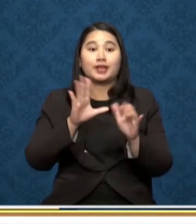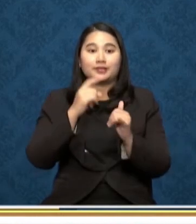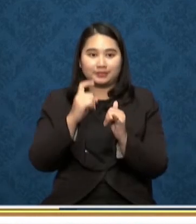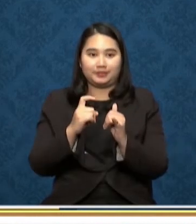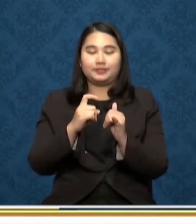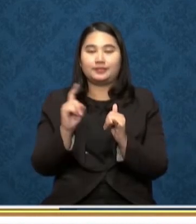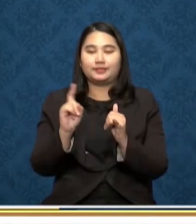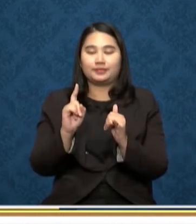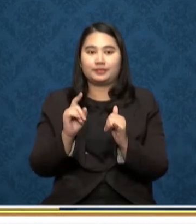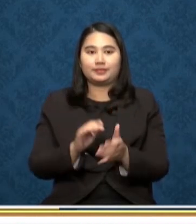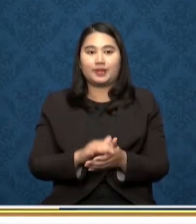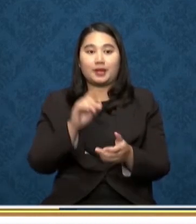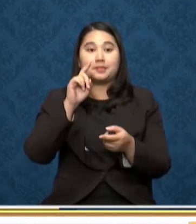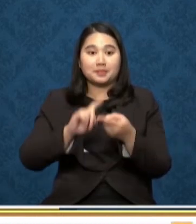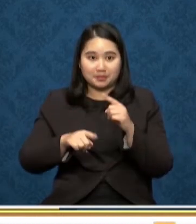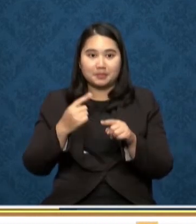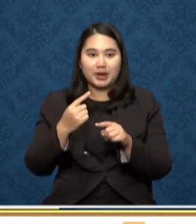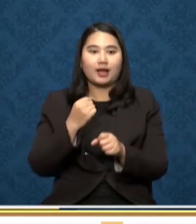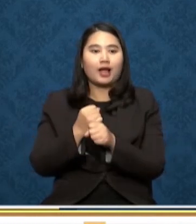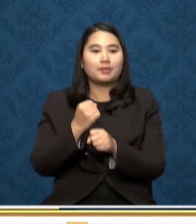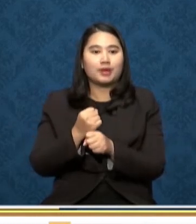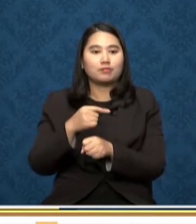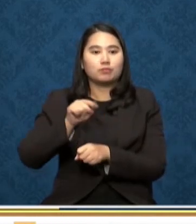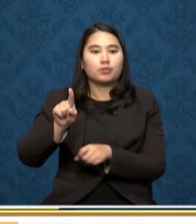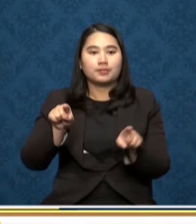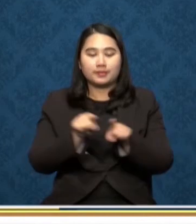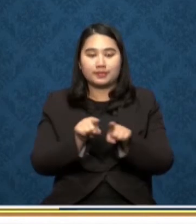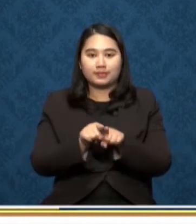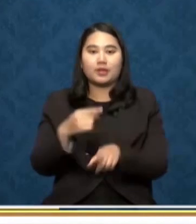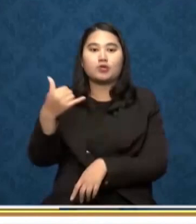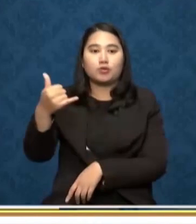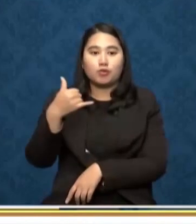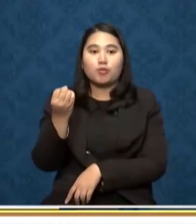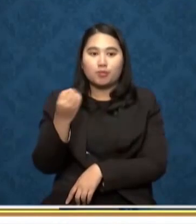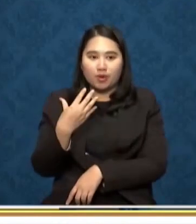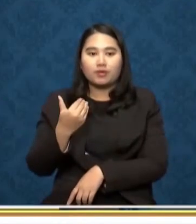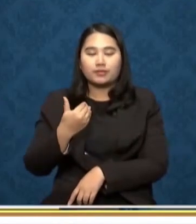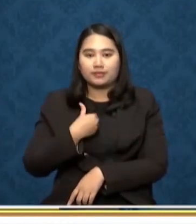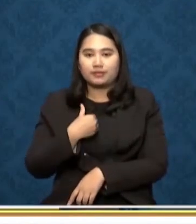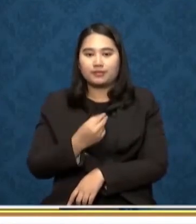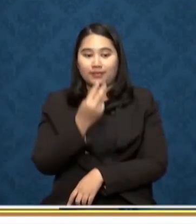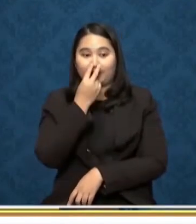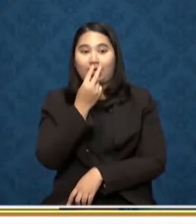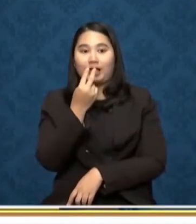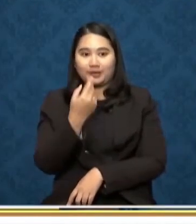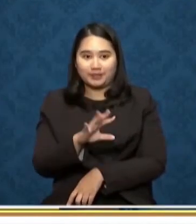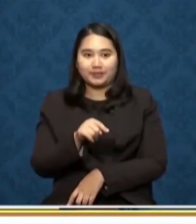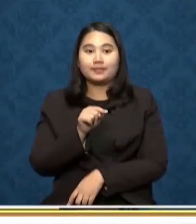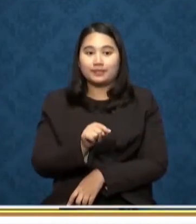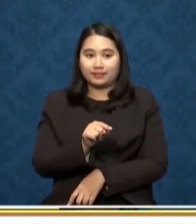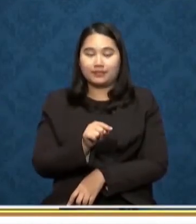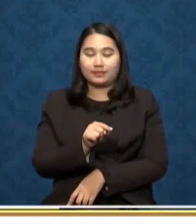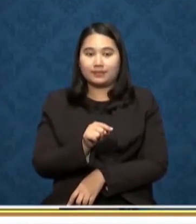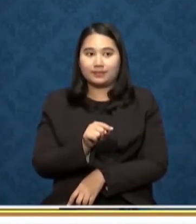อนก็คือเพื่อนทไปทำงานด้กันครับได้โรมาบอกครอบครัวว่าได้เห็นเพื่อนของเขา